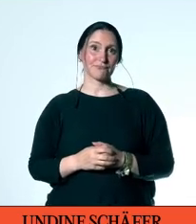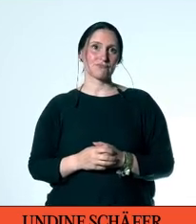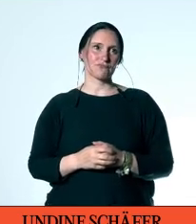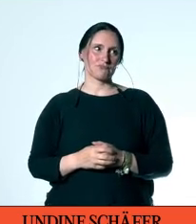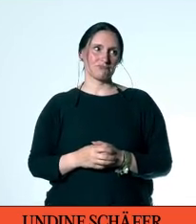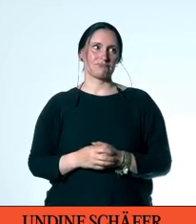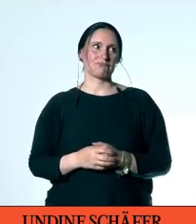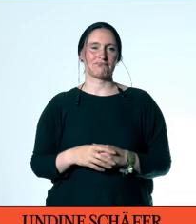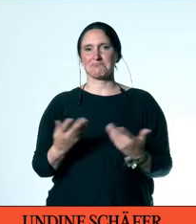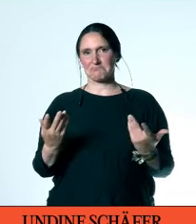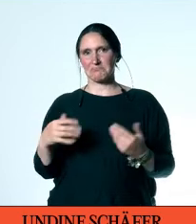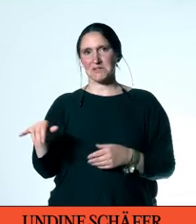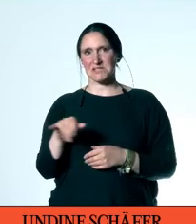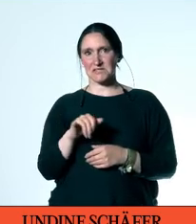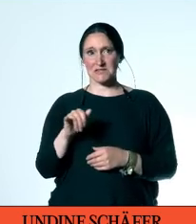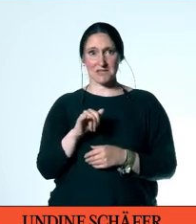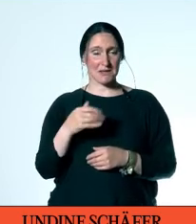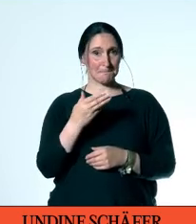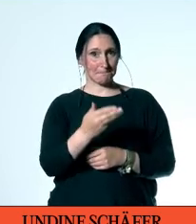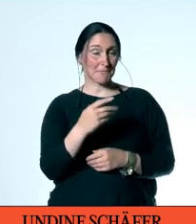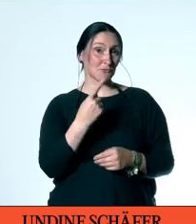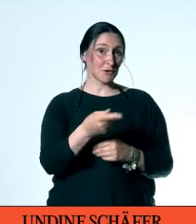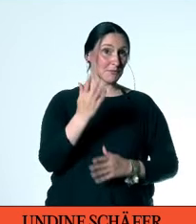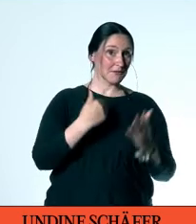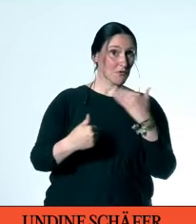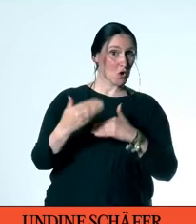noch irgendetwas Ergänzendes sagen?